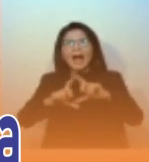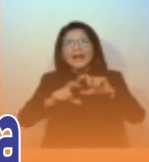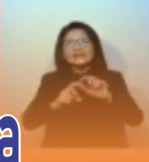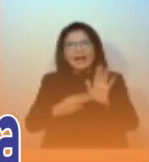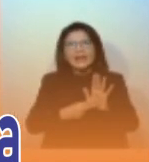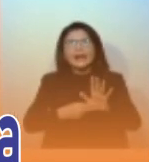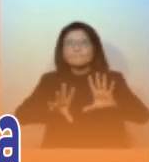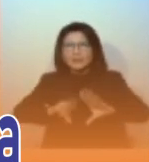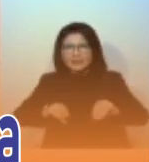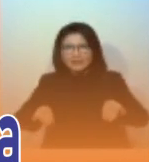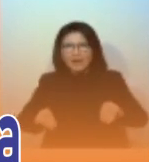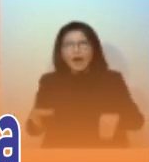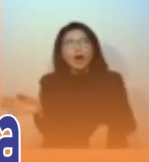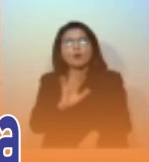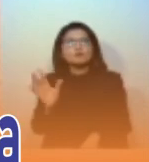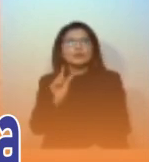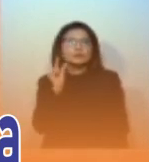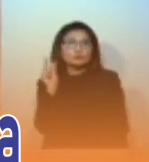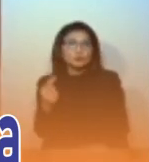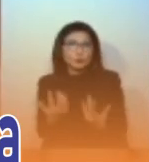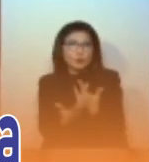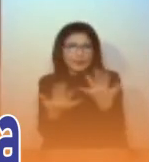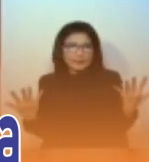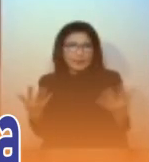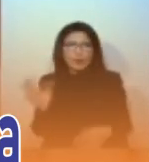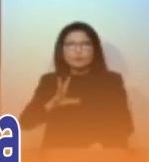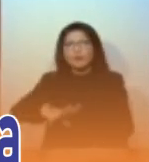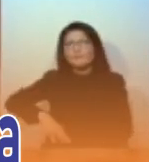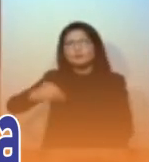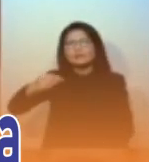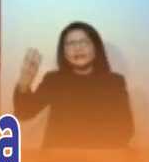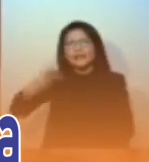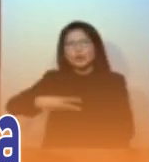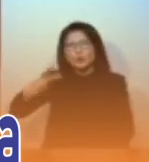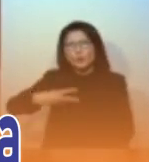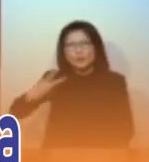bekerja, bukan untuk rakyat dan bukan pusat perekonomian.